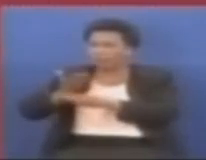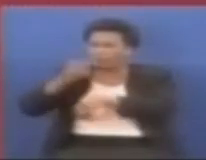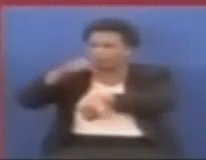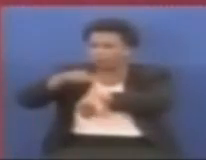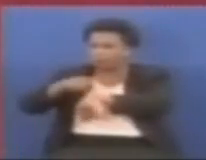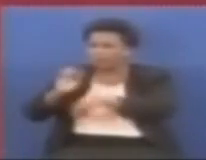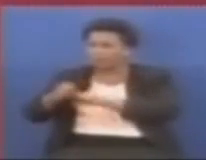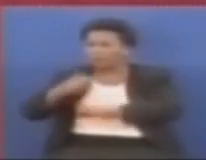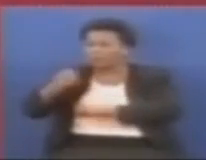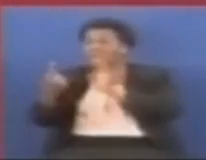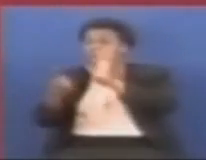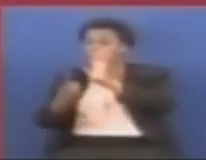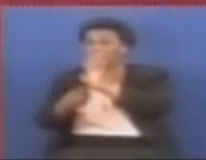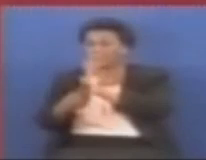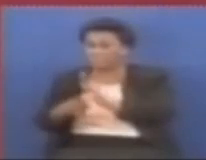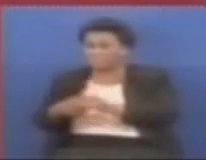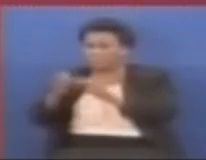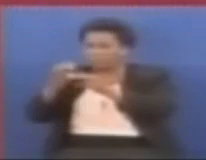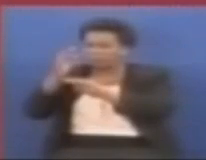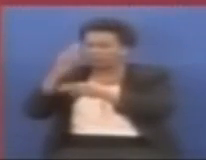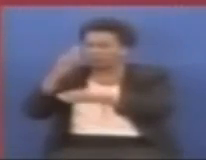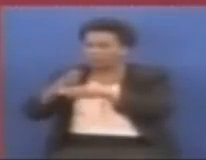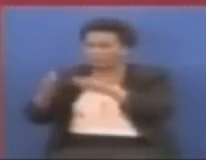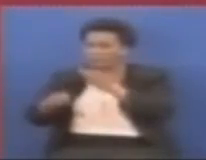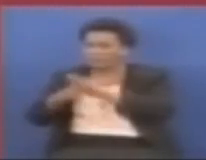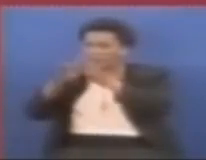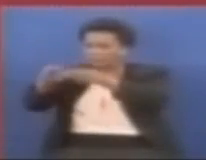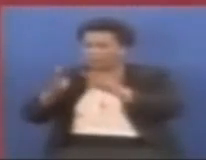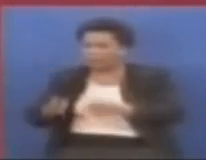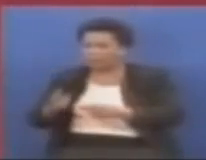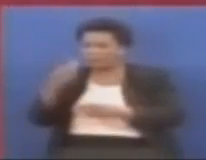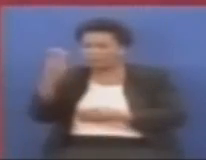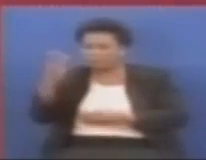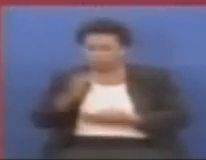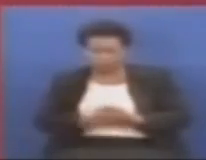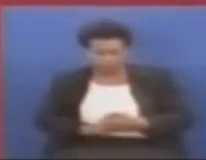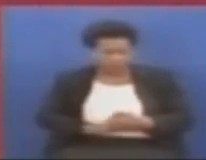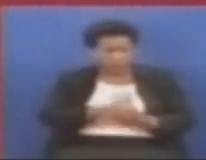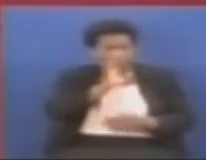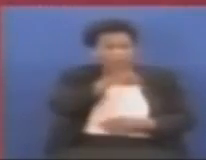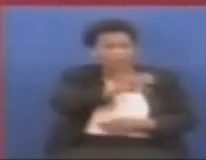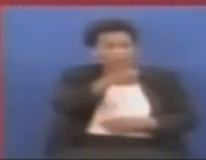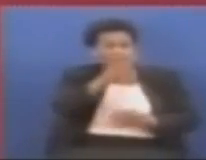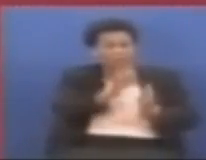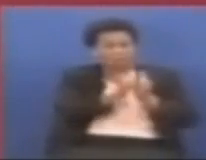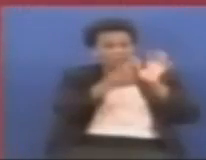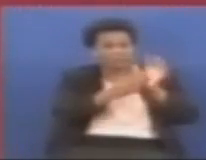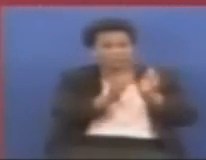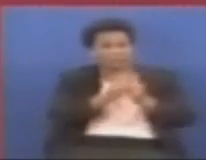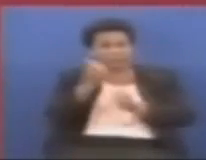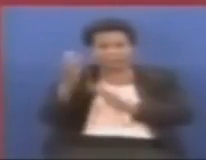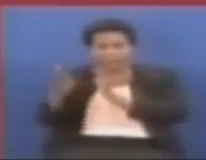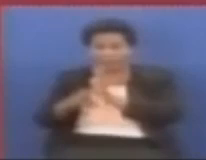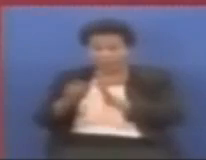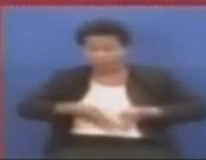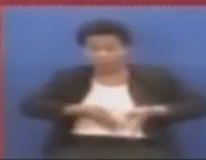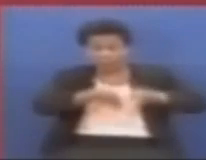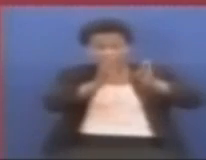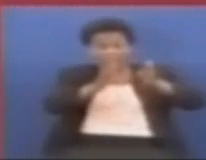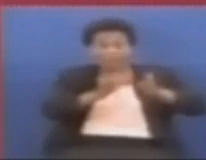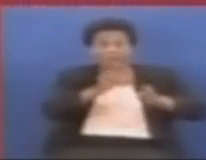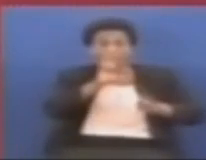kilomita 6 na makalvati matatu yalijengwa. Katika mwaka wa fedha 2017-18 barabara ya Urugu Mtekente